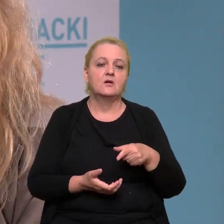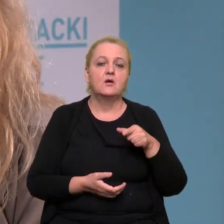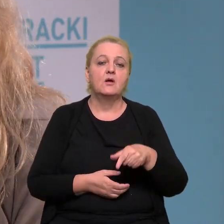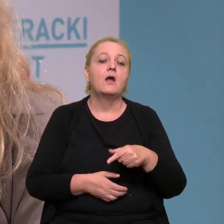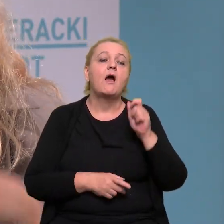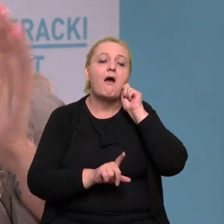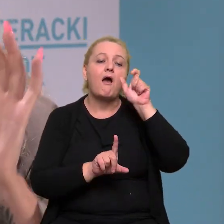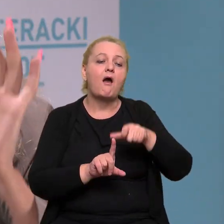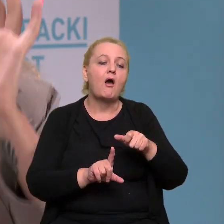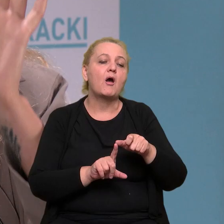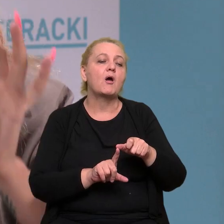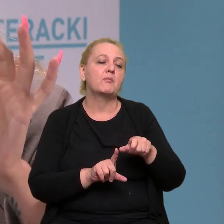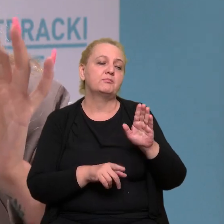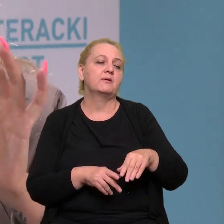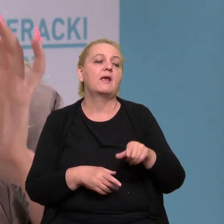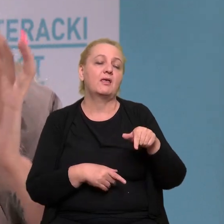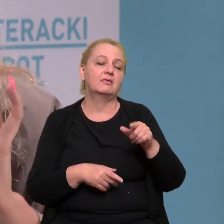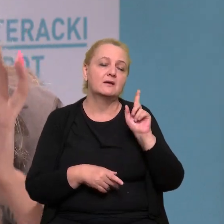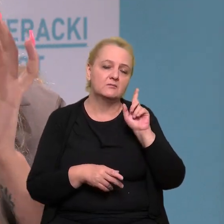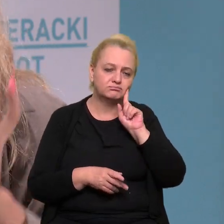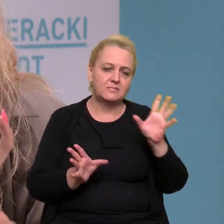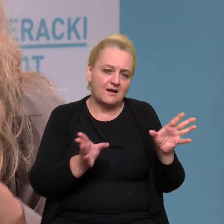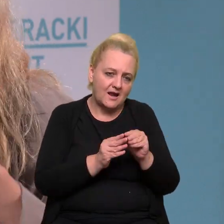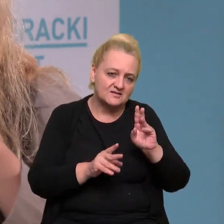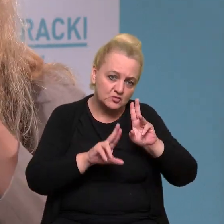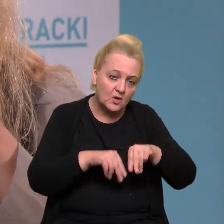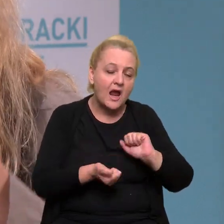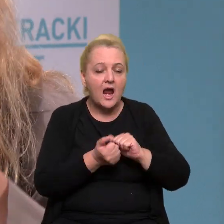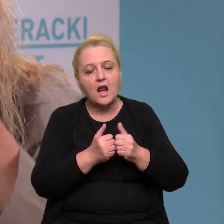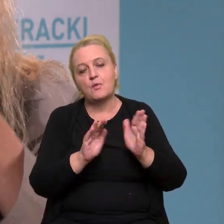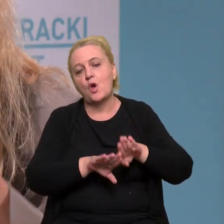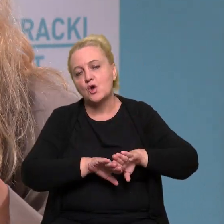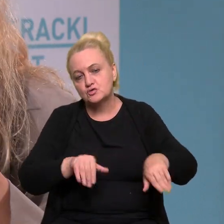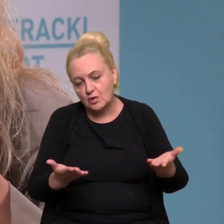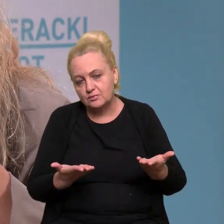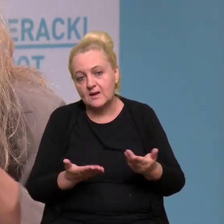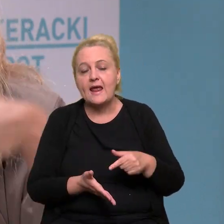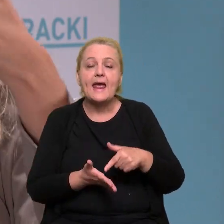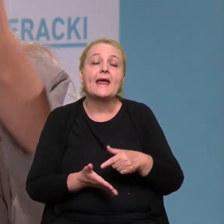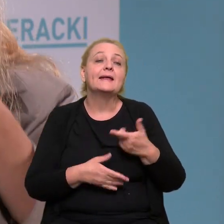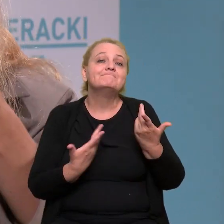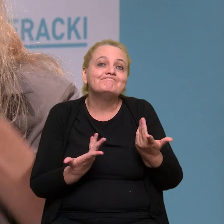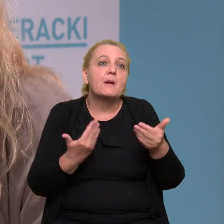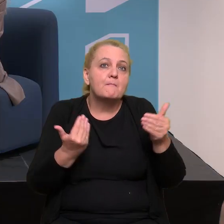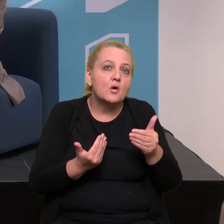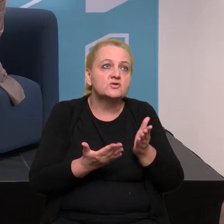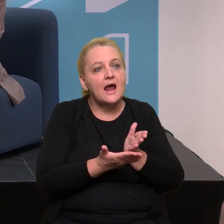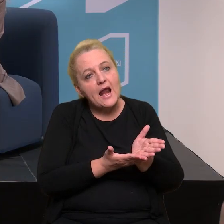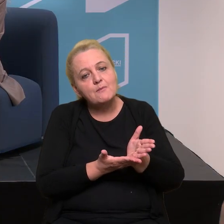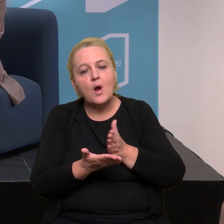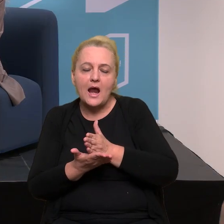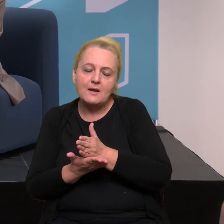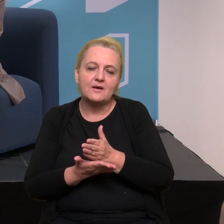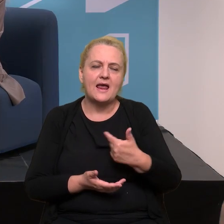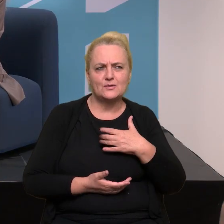tego związku, czy zostanie z nim. Czyli nie ma takiego happy endu, ale jest furtka, więc można przypuszczać, że to raczej